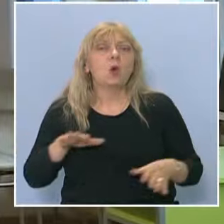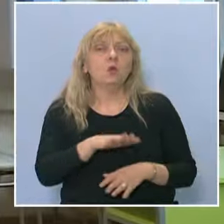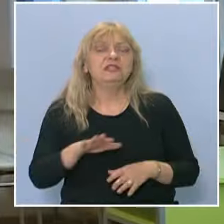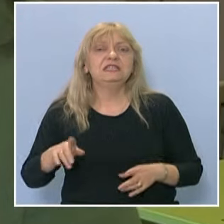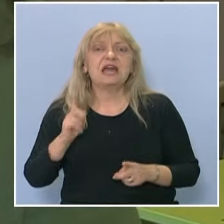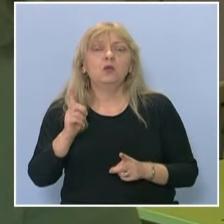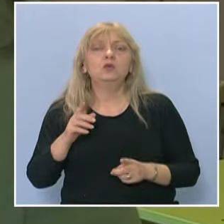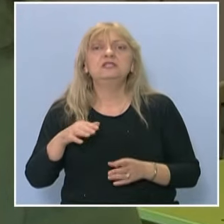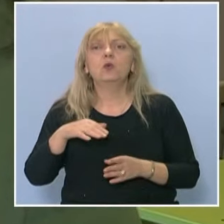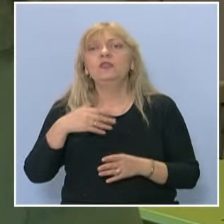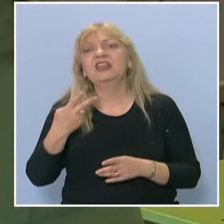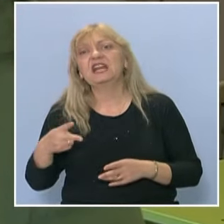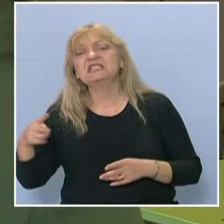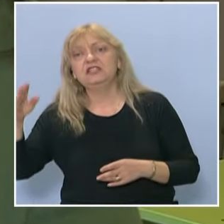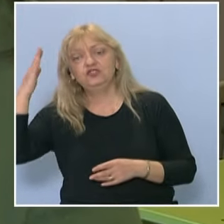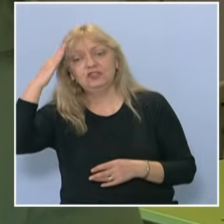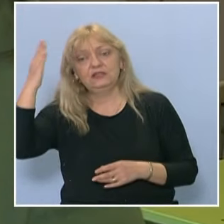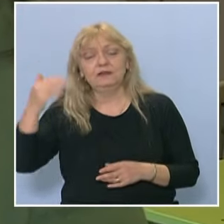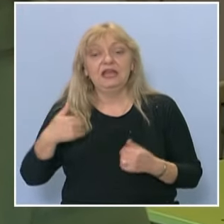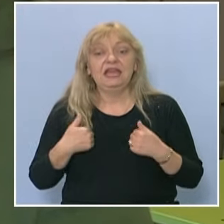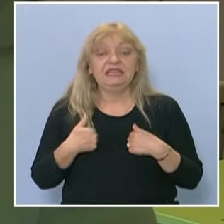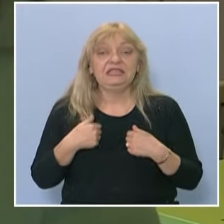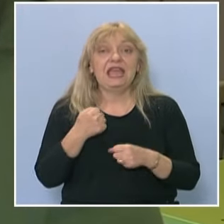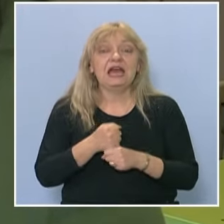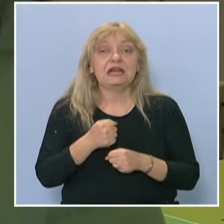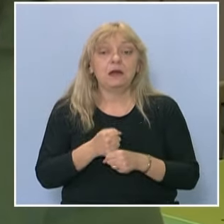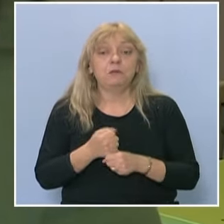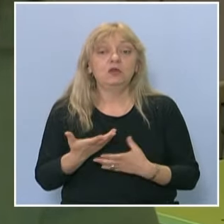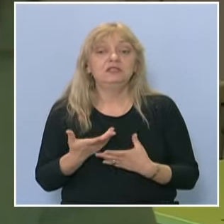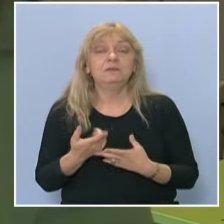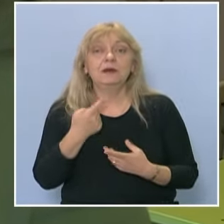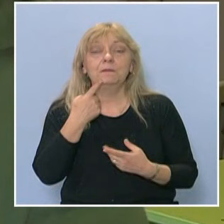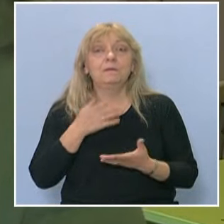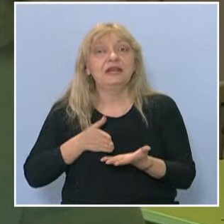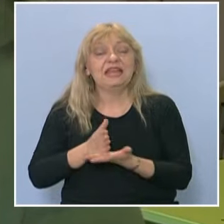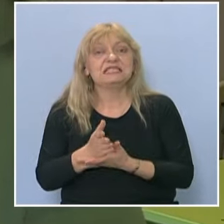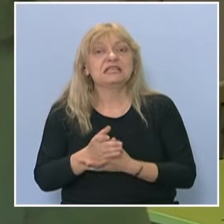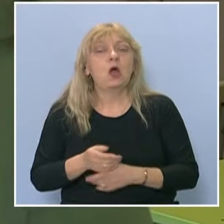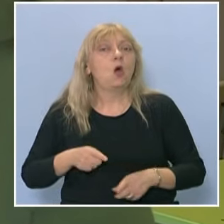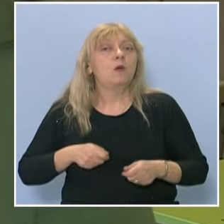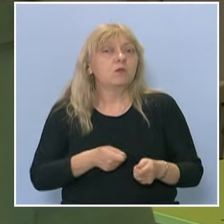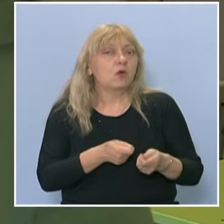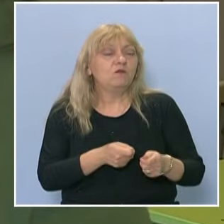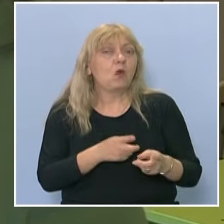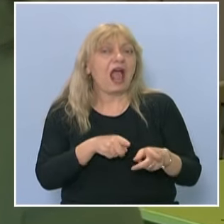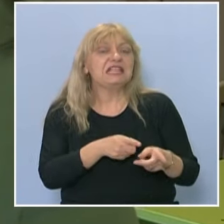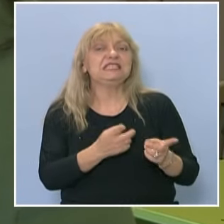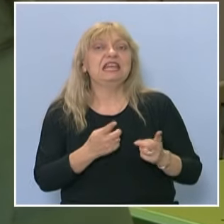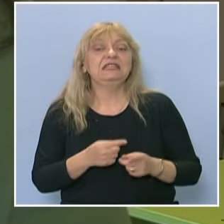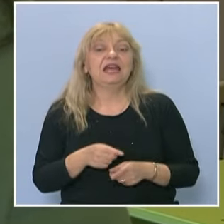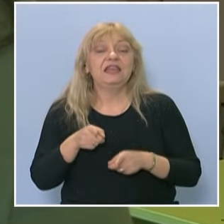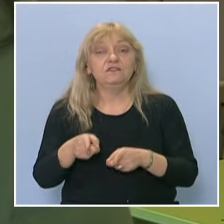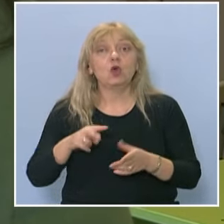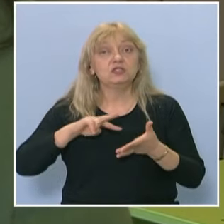чужди страни. Ние, психолозите, изцяло работим през играта, през тренингите, през провокациите. И в